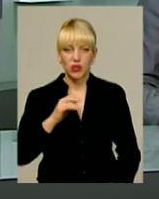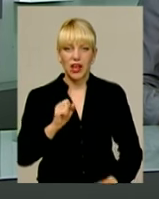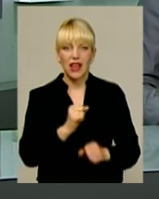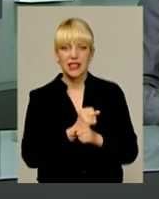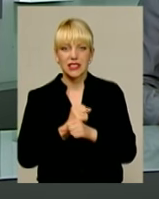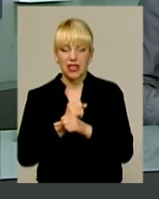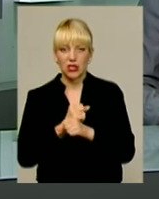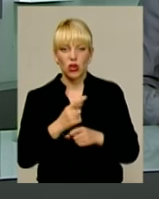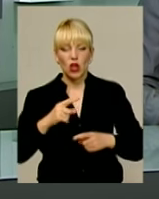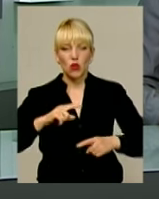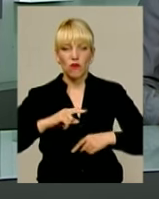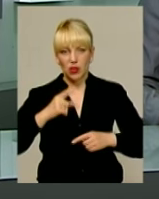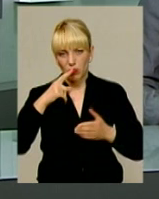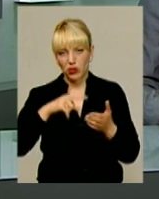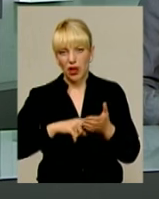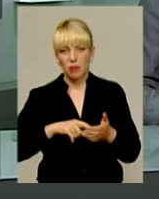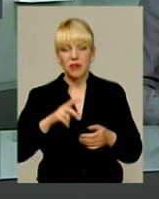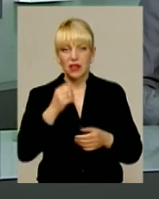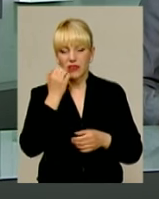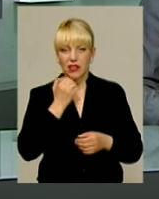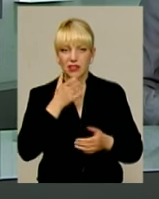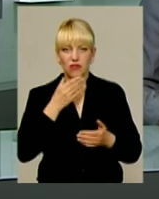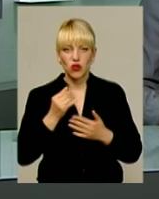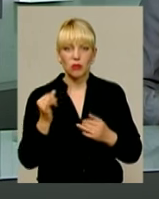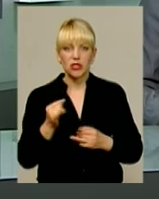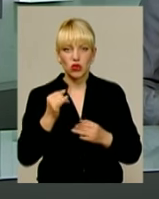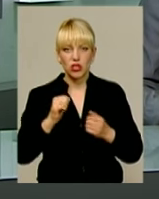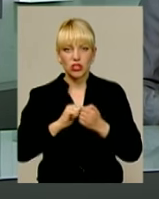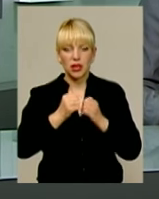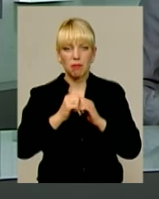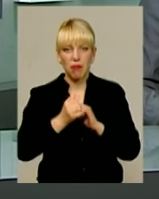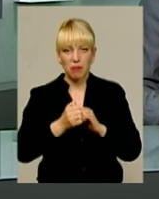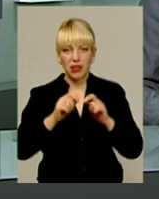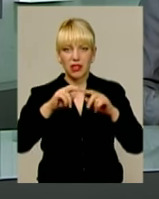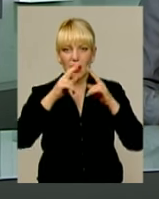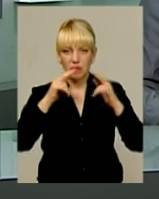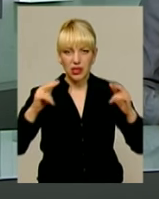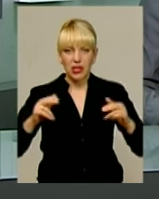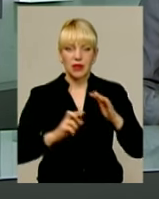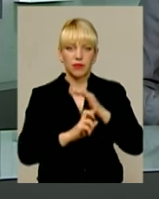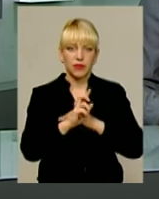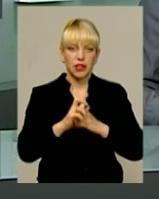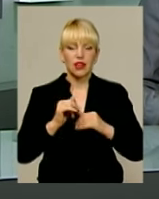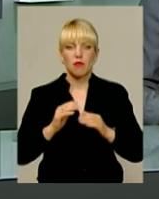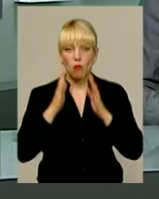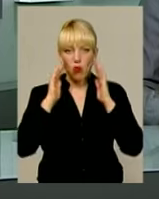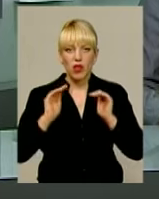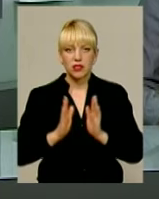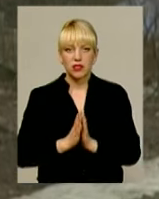Сатанів потрапив завдяки своїм історичним пам'яткам – середньовічному замку, міській брамі, синагозі та монастирю.